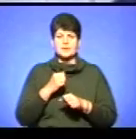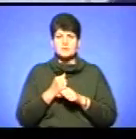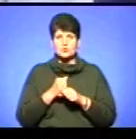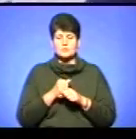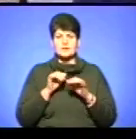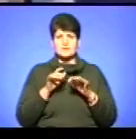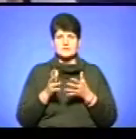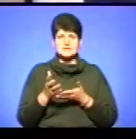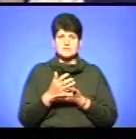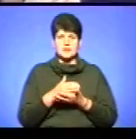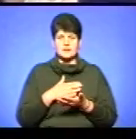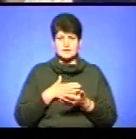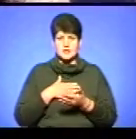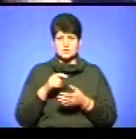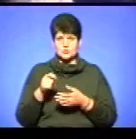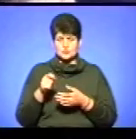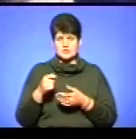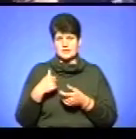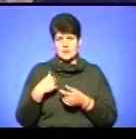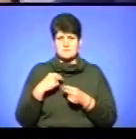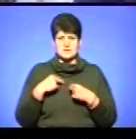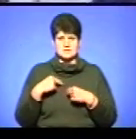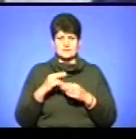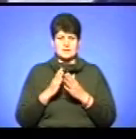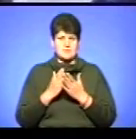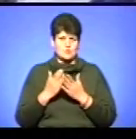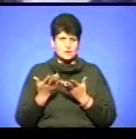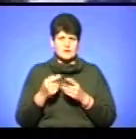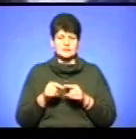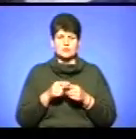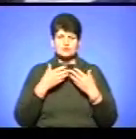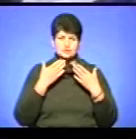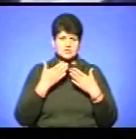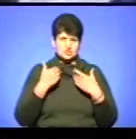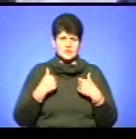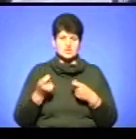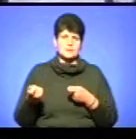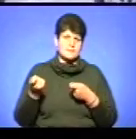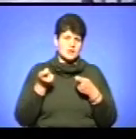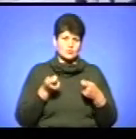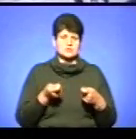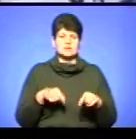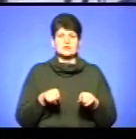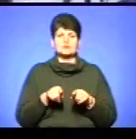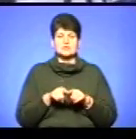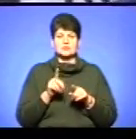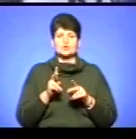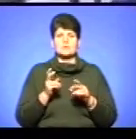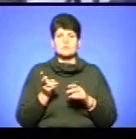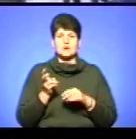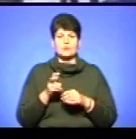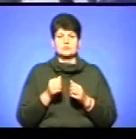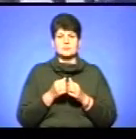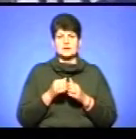ми збирали наші ключі, які працівники нашої бібліотеки, а також читачі наші приносили, а також ті, які приходили повз